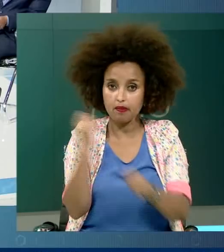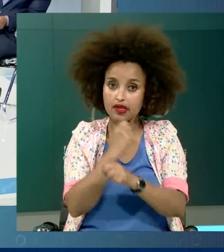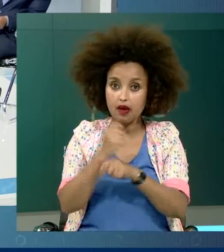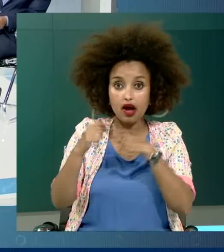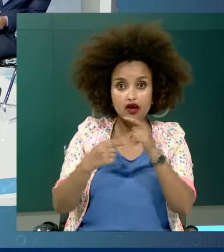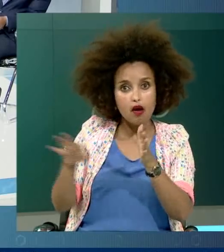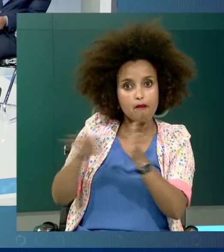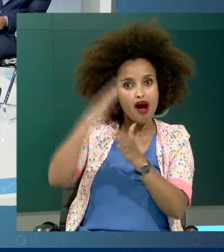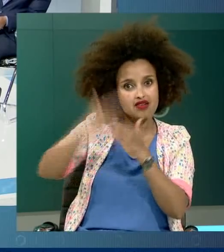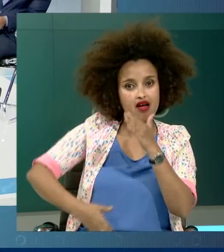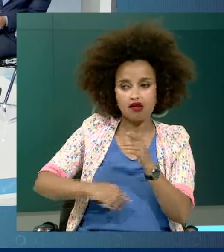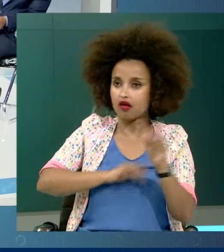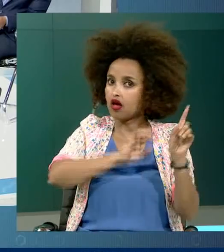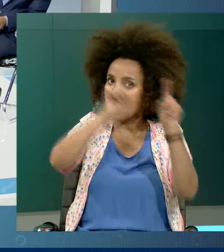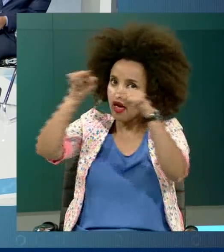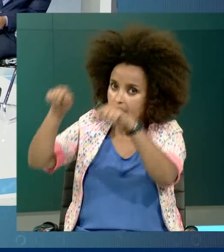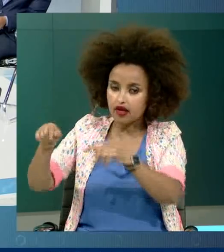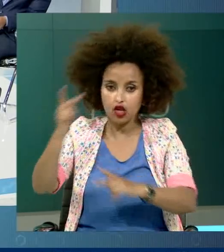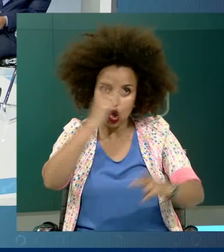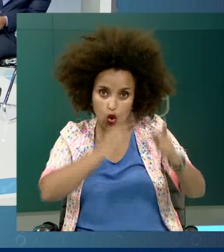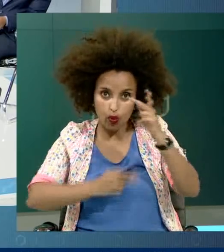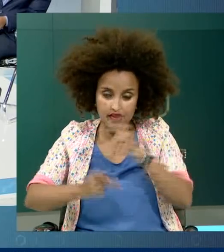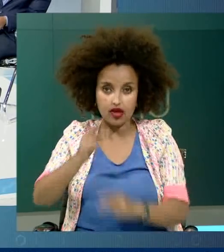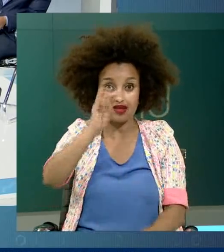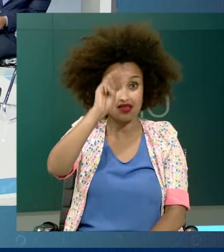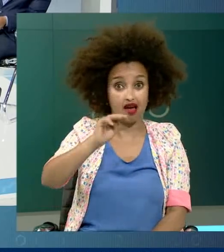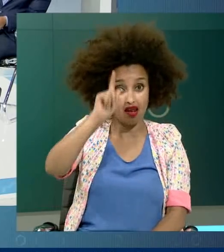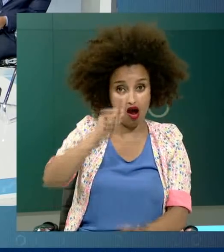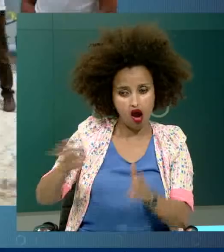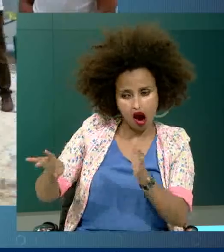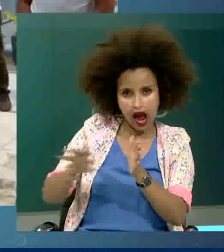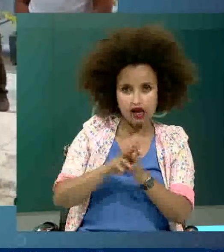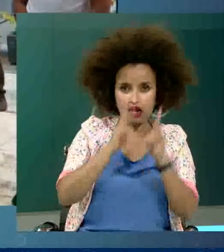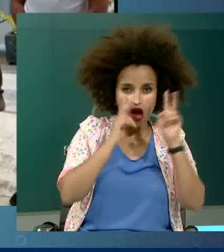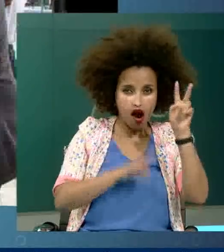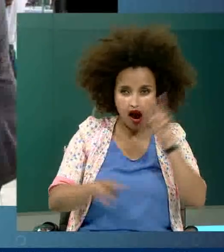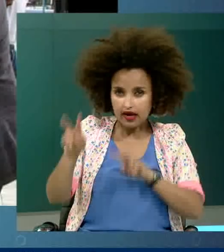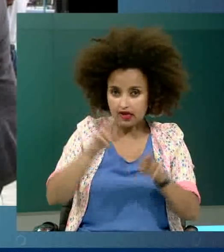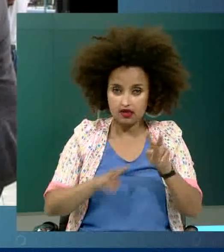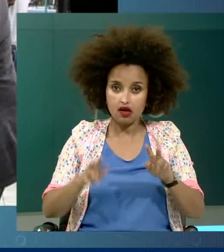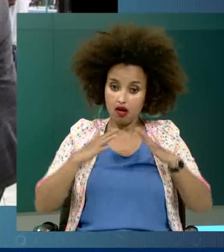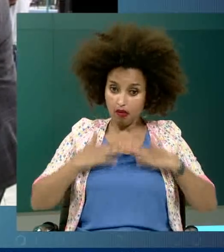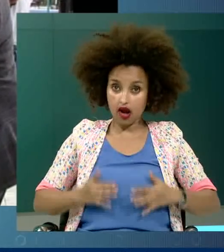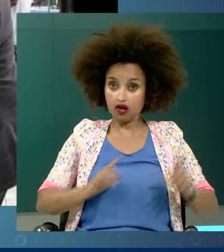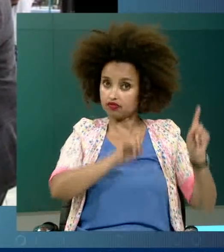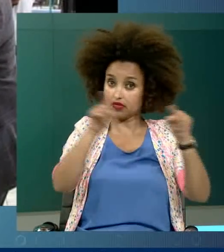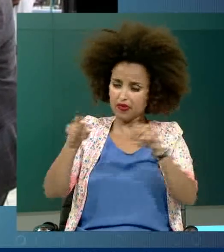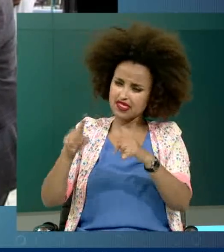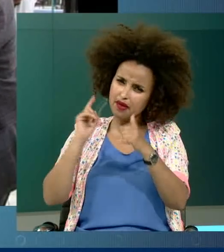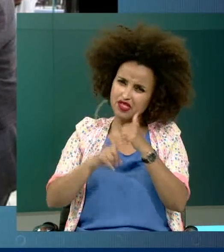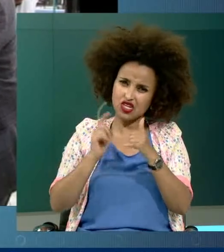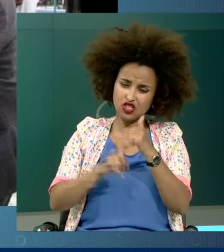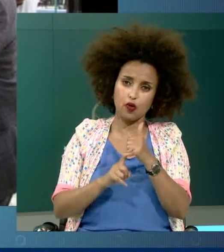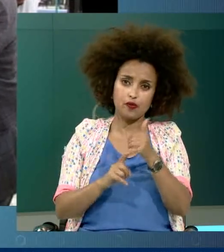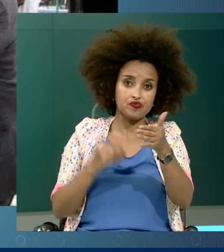የጣና ሐይቅን ጎብኝተን የምቦጫን የሚያደርሰውን ችግር ከምንጩ በአካል በመገኘት እስከመጨረሻው የሐይቁ